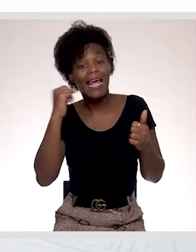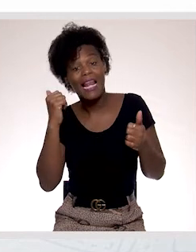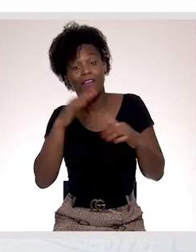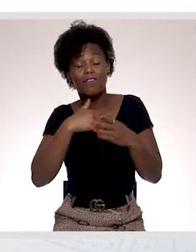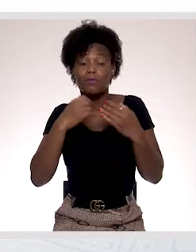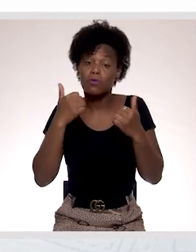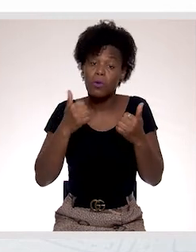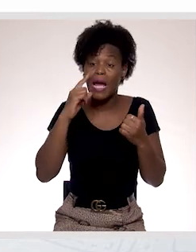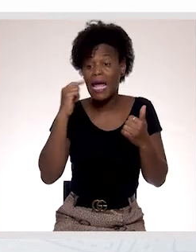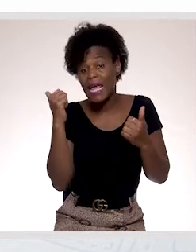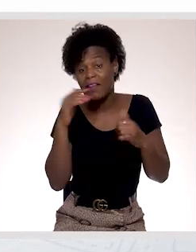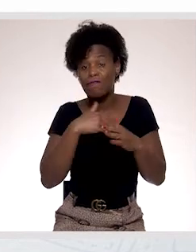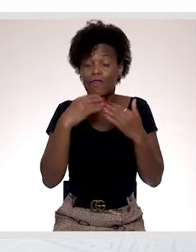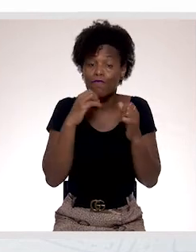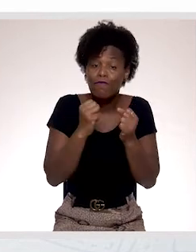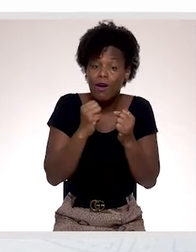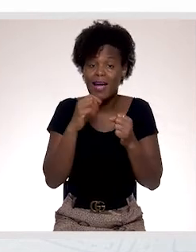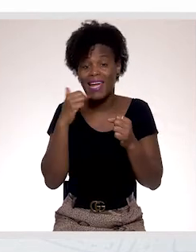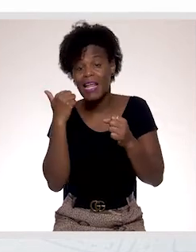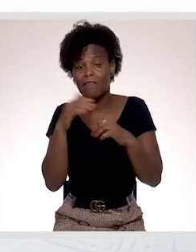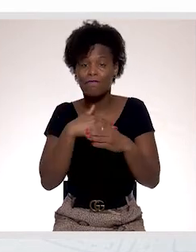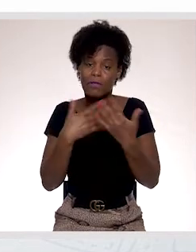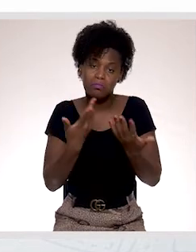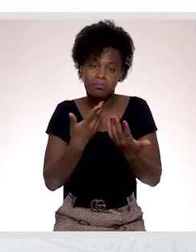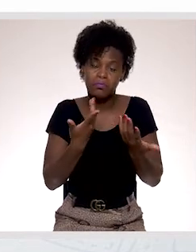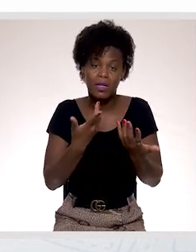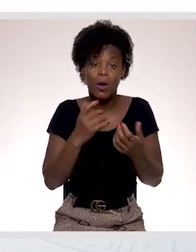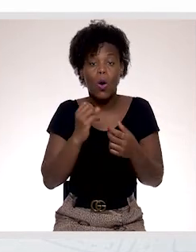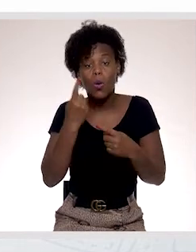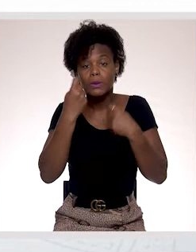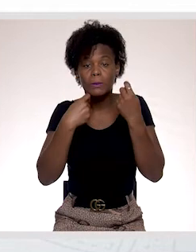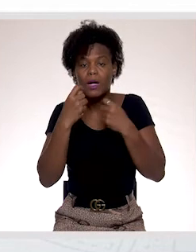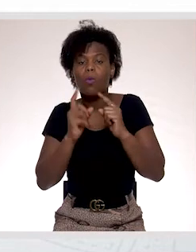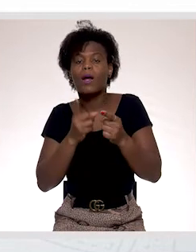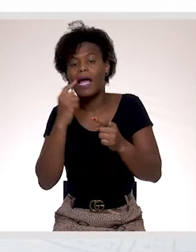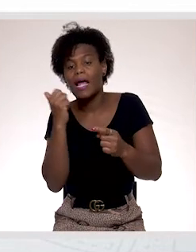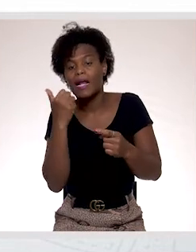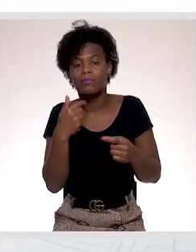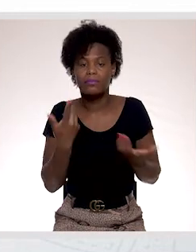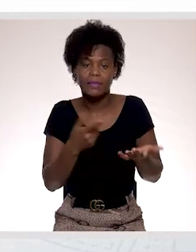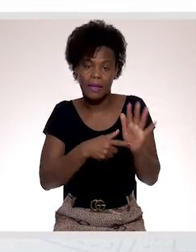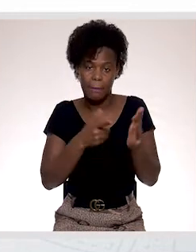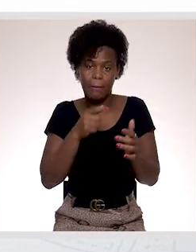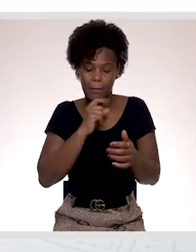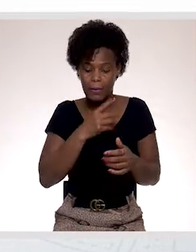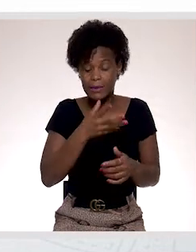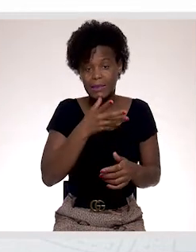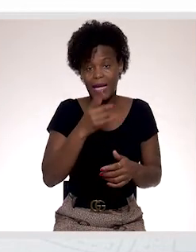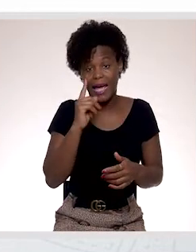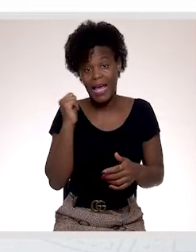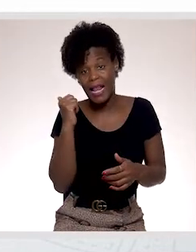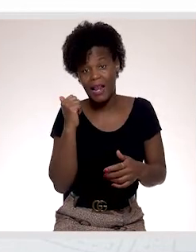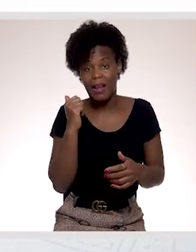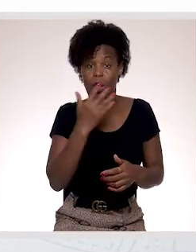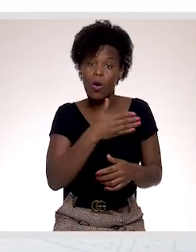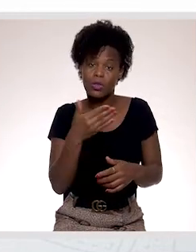fait froid. Ou bien, on l'utilise également pour exprimer l'heure qu'il est. On peut dire, par exemple, là tout de suite, il est